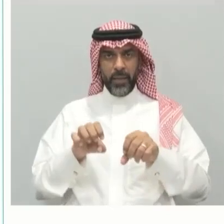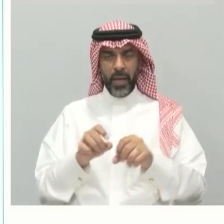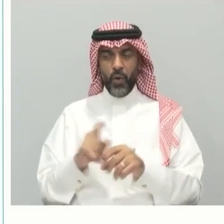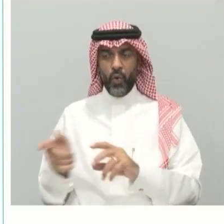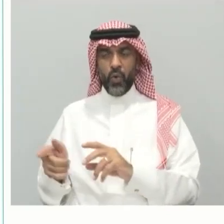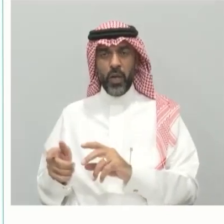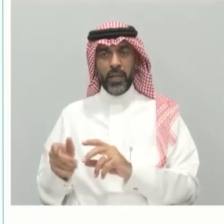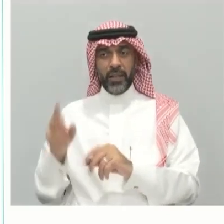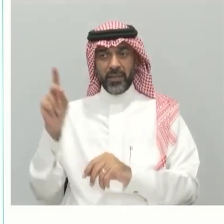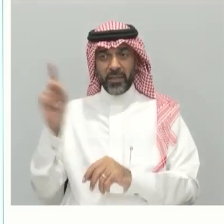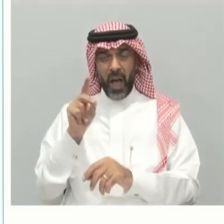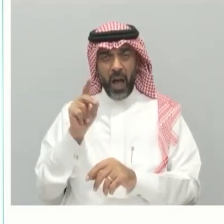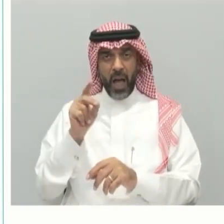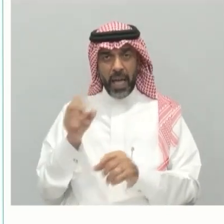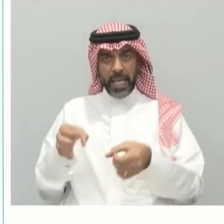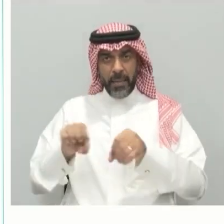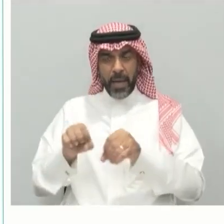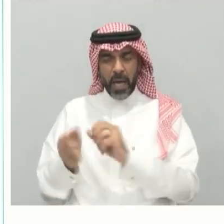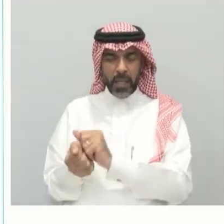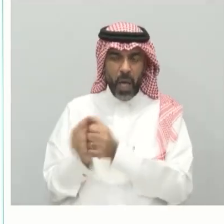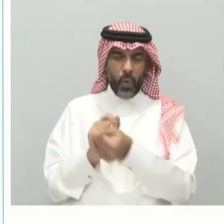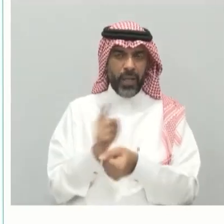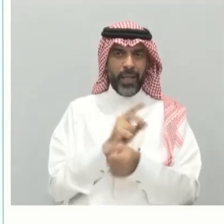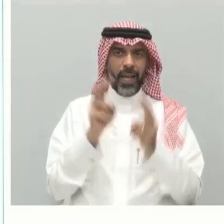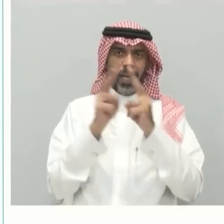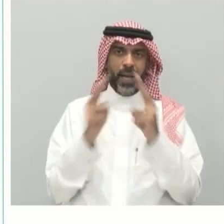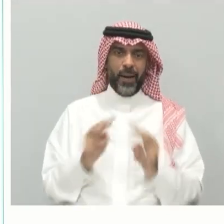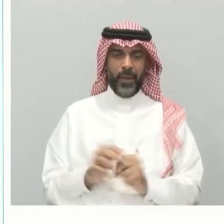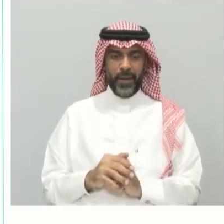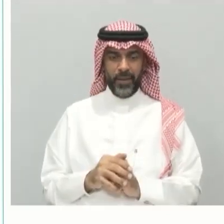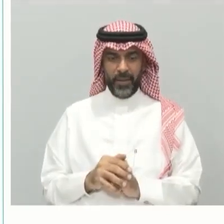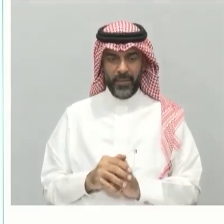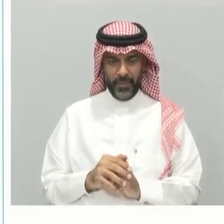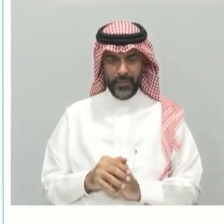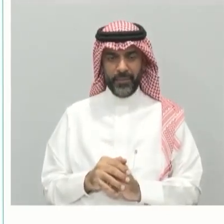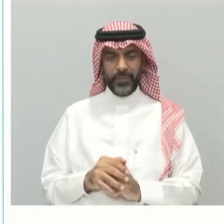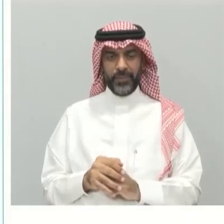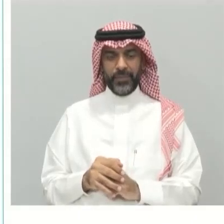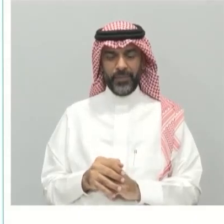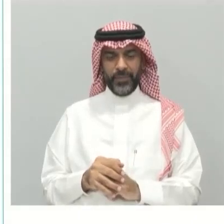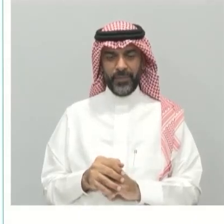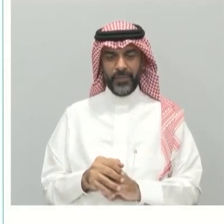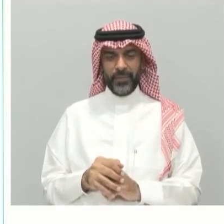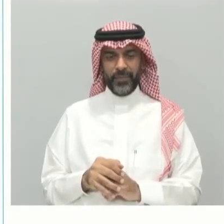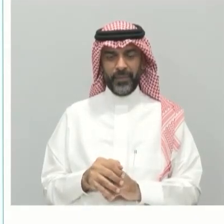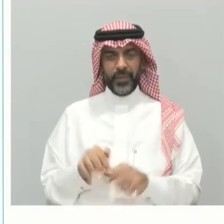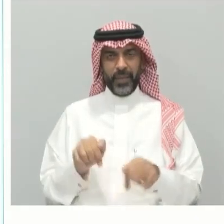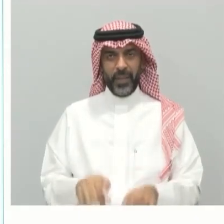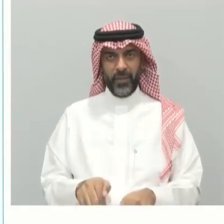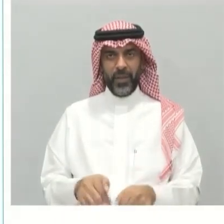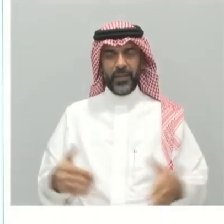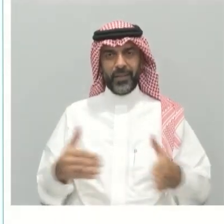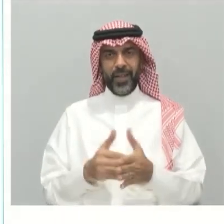ماذا الى طاقه كهربائيه بواسطه تفاعل الاكسده والاختزال التلقائي الى هنا